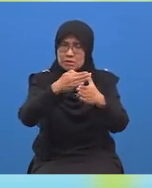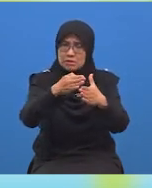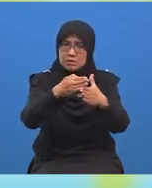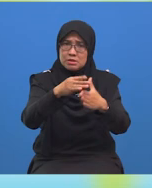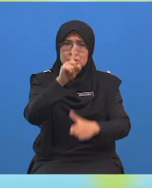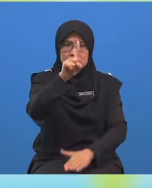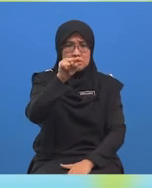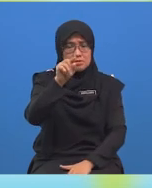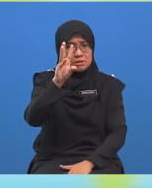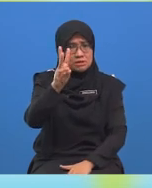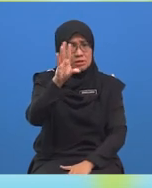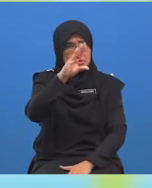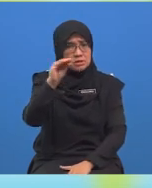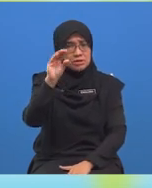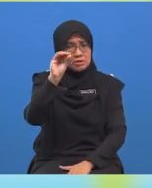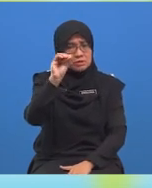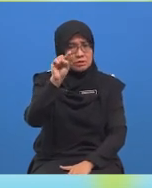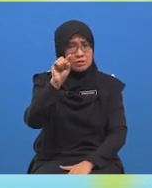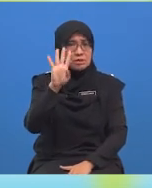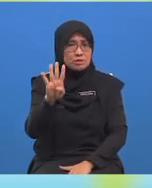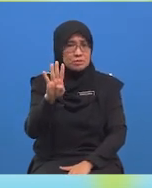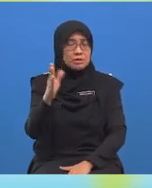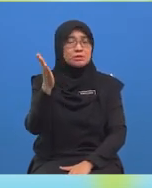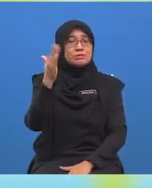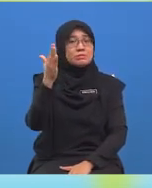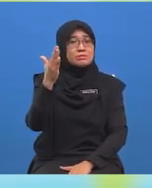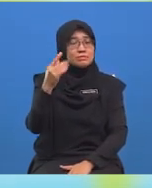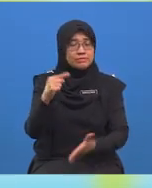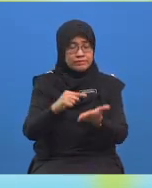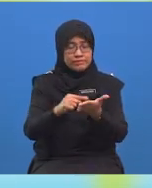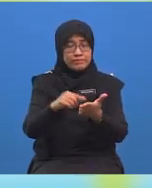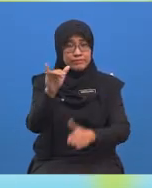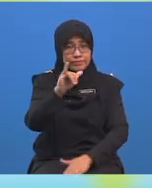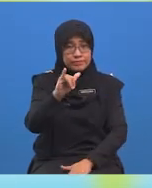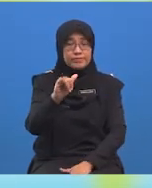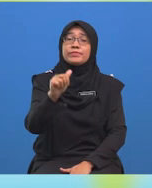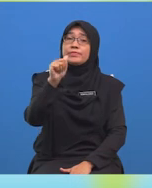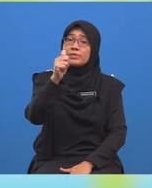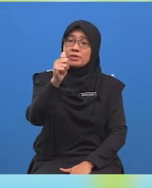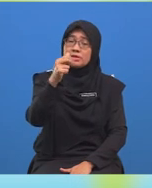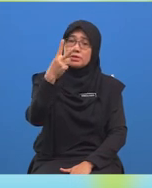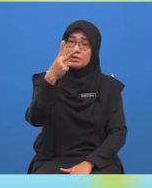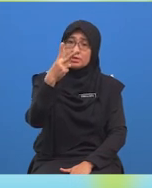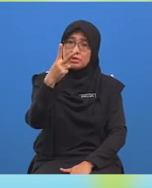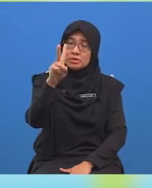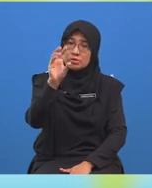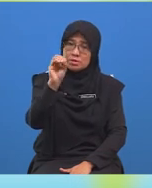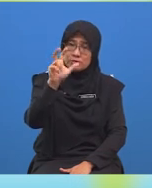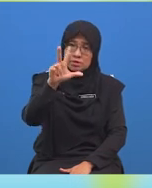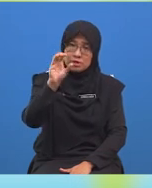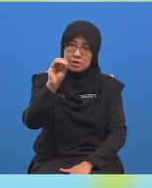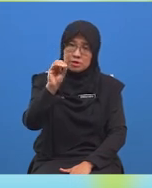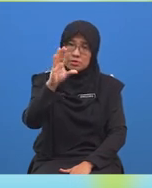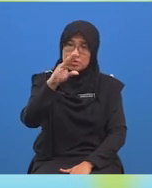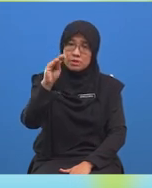perpuluhan 4. Jom kita kira bersama. 10, 20, 30,